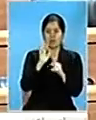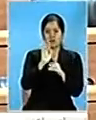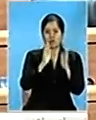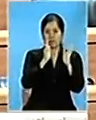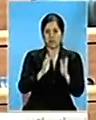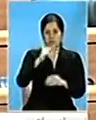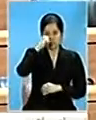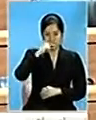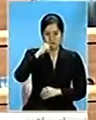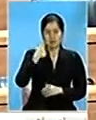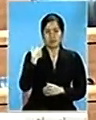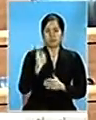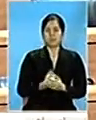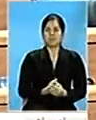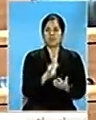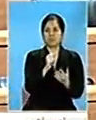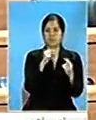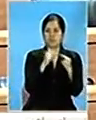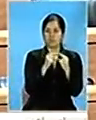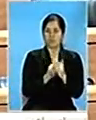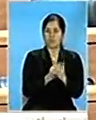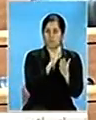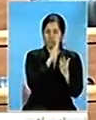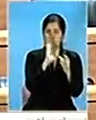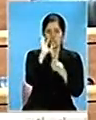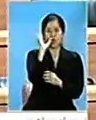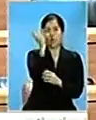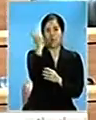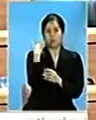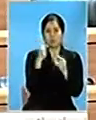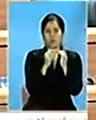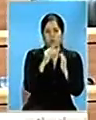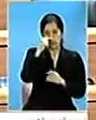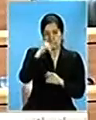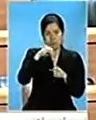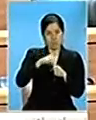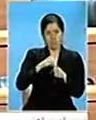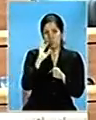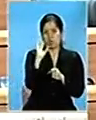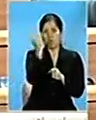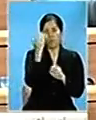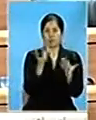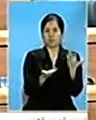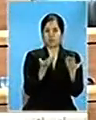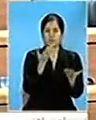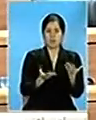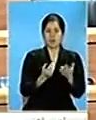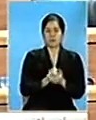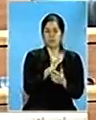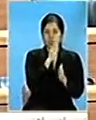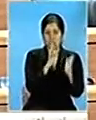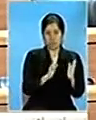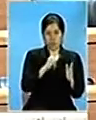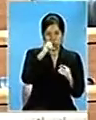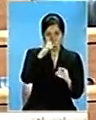คนไทยไม่ว่าอยู่บนประเทศใดในโลกใบนี้เมื่อเพื่อนร่วมชะตากรรมคนไทยของผมติด